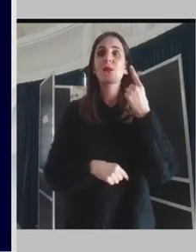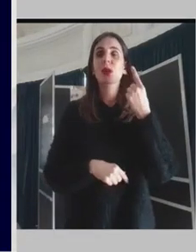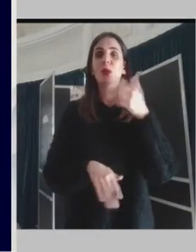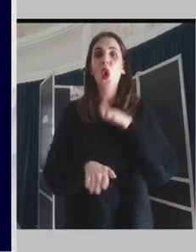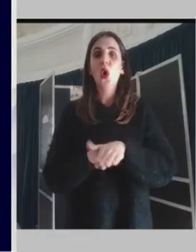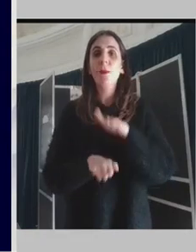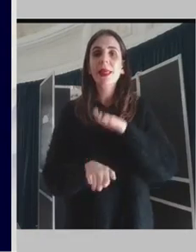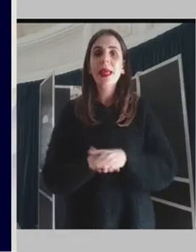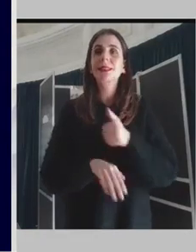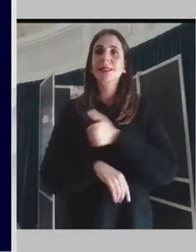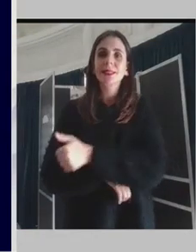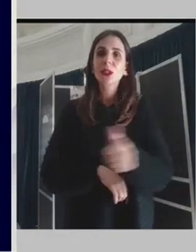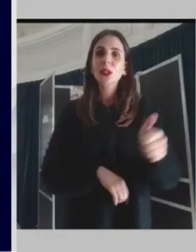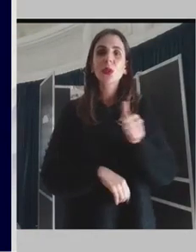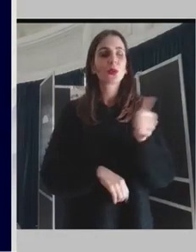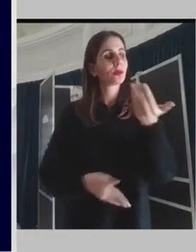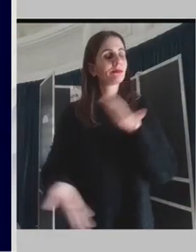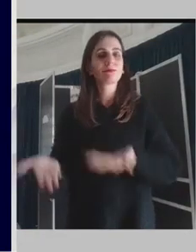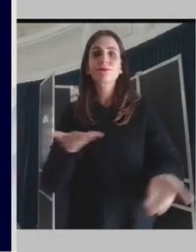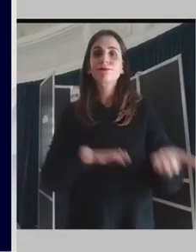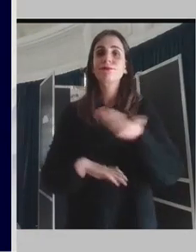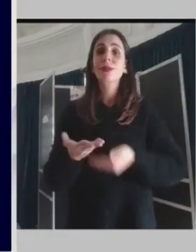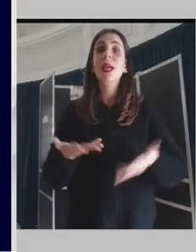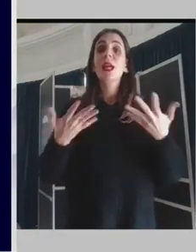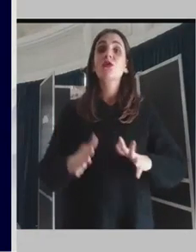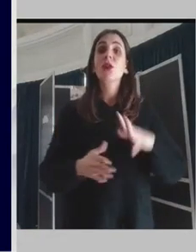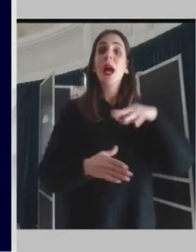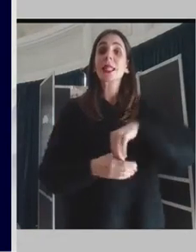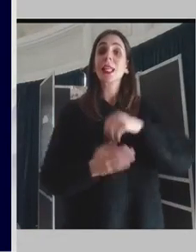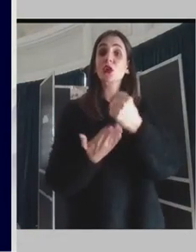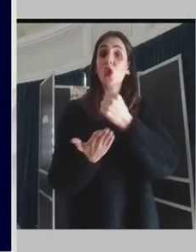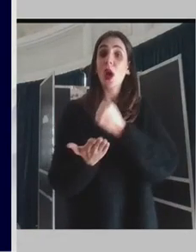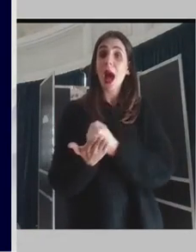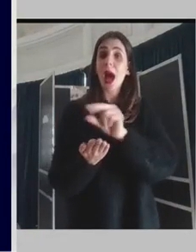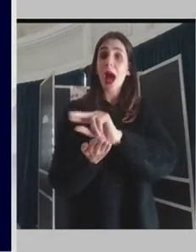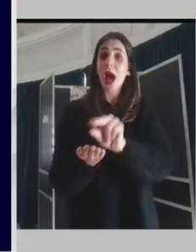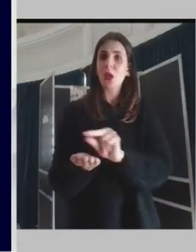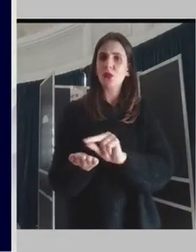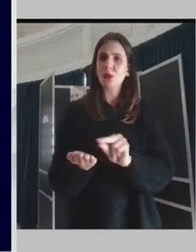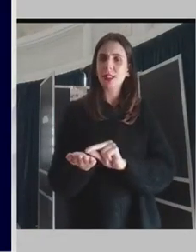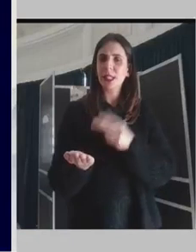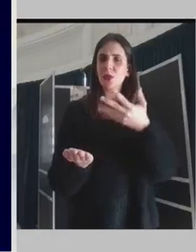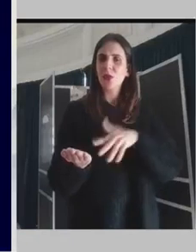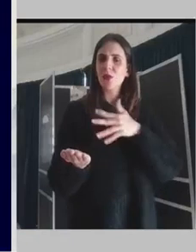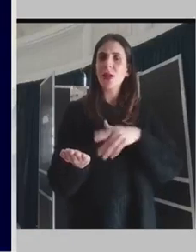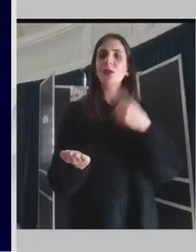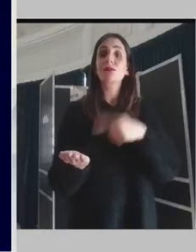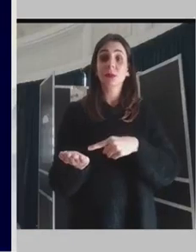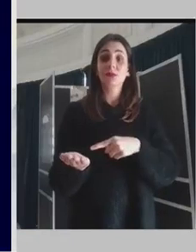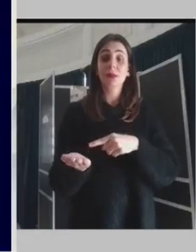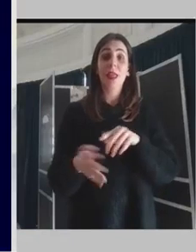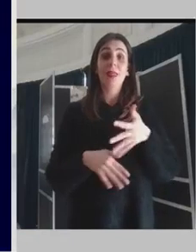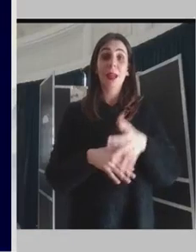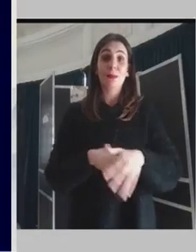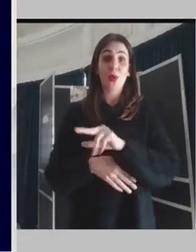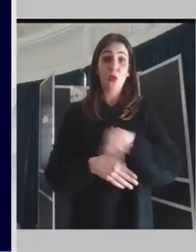competenze e come abbiamo scritto nell'atto che verrà poi esaminato e votato in questa